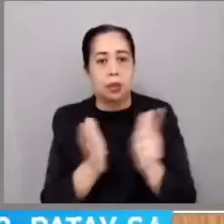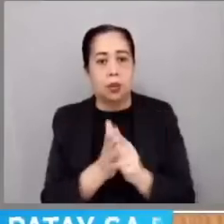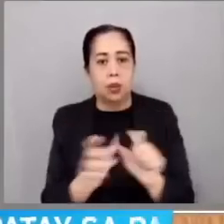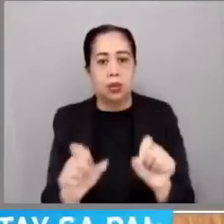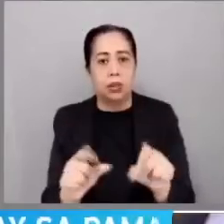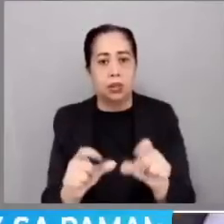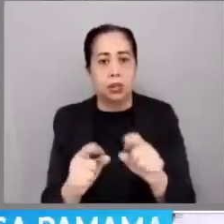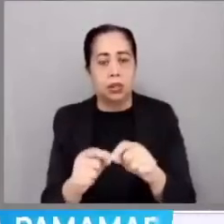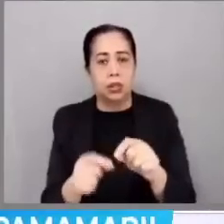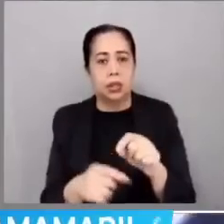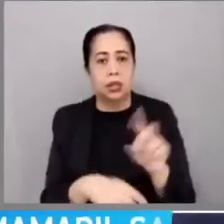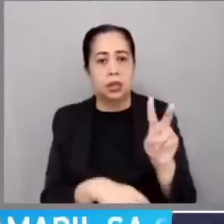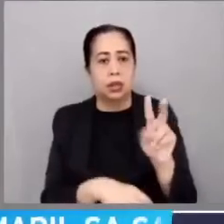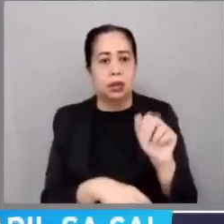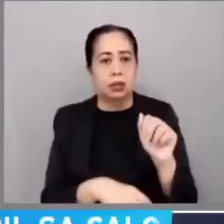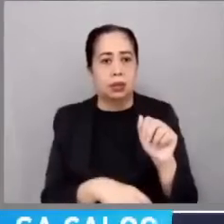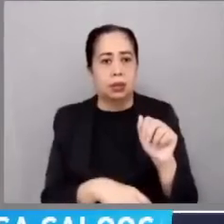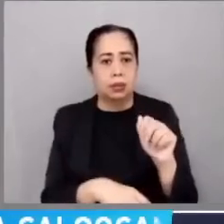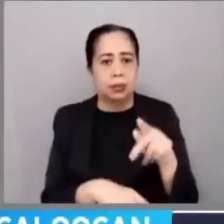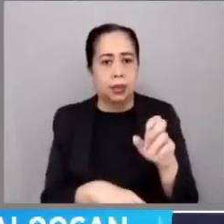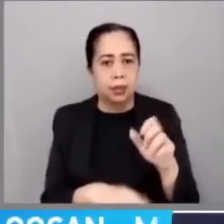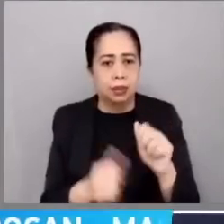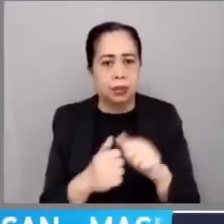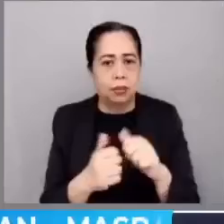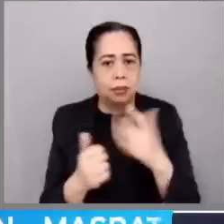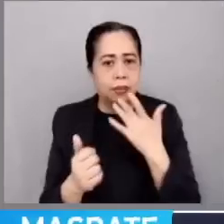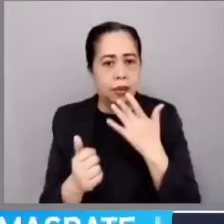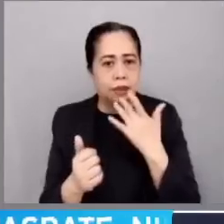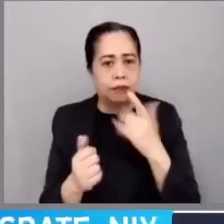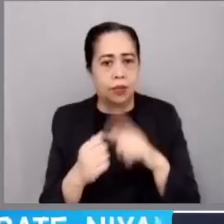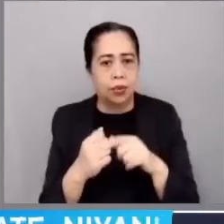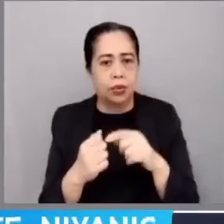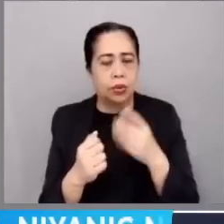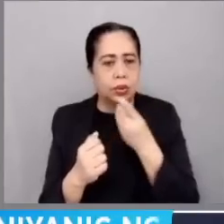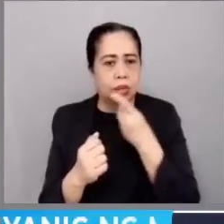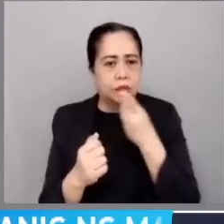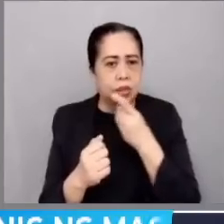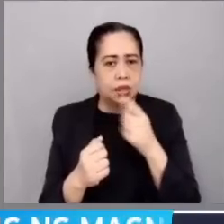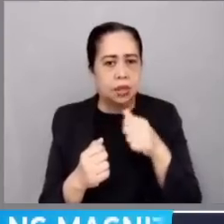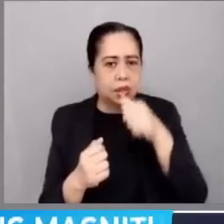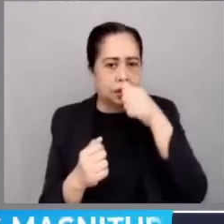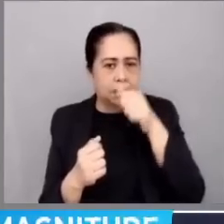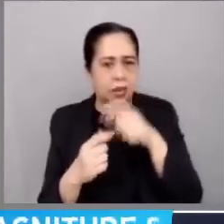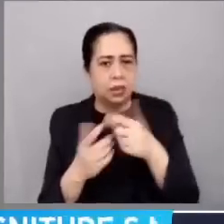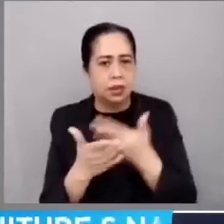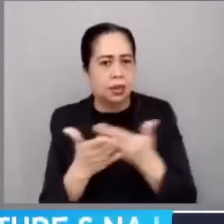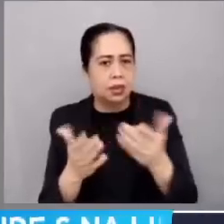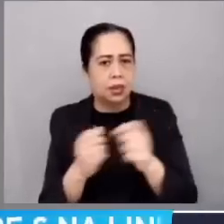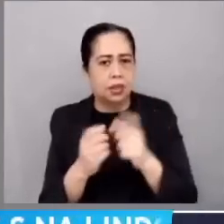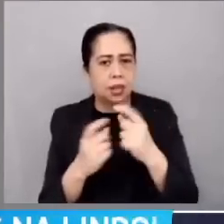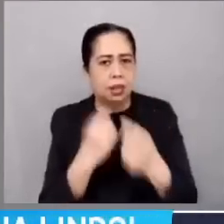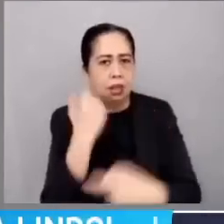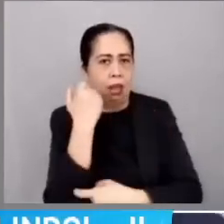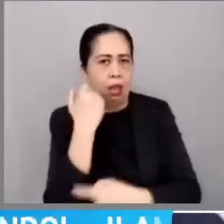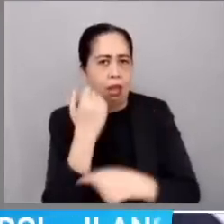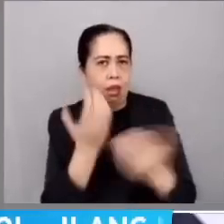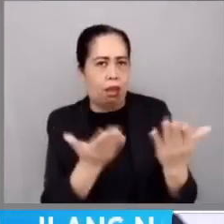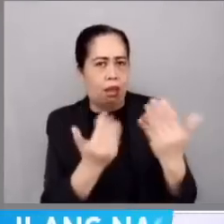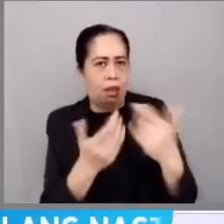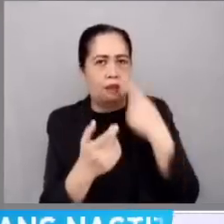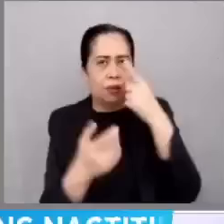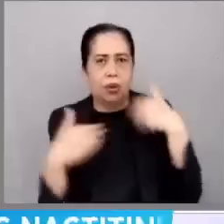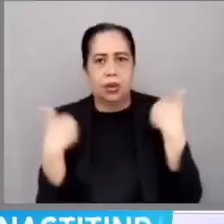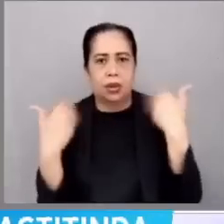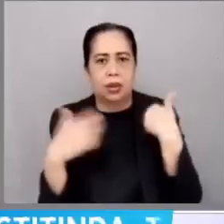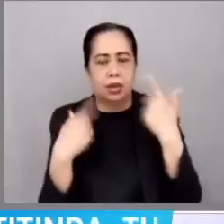vape products na ang label ay may flavor, dessert o anime, mga bagay na nakakaakit kasi sa mga menor de edad. Ang